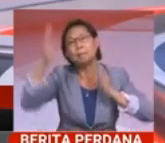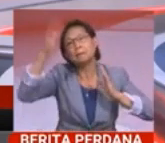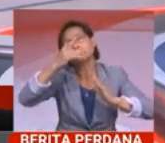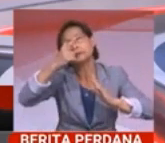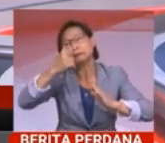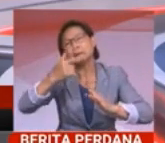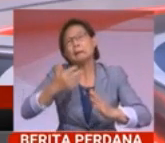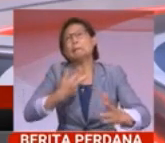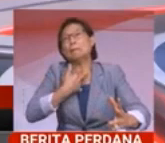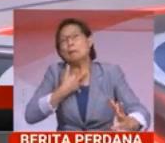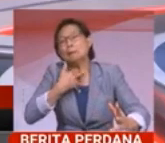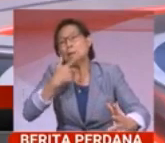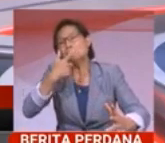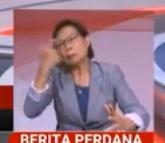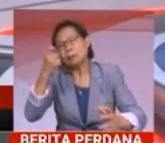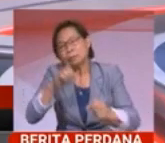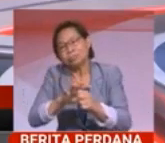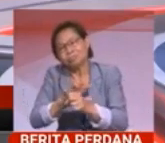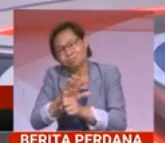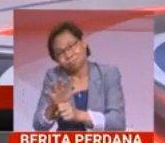penularan qobid